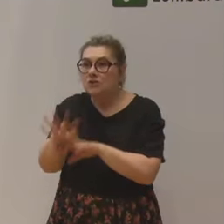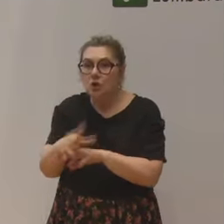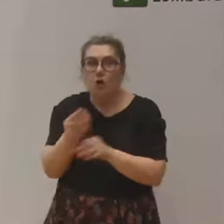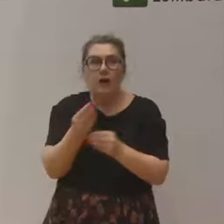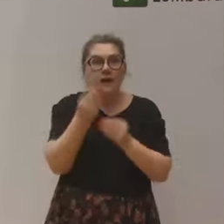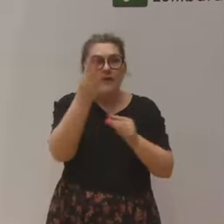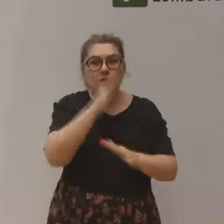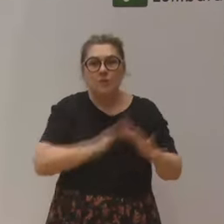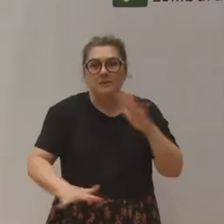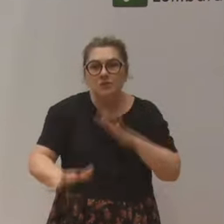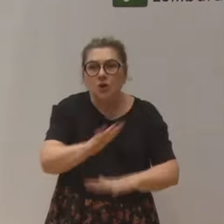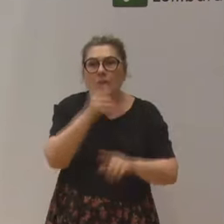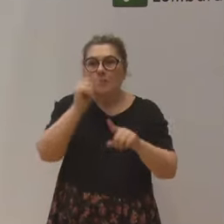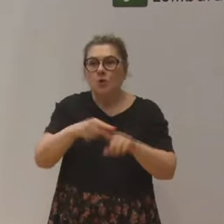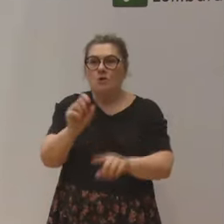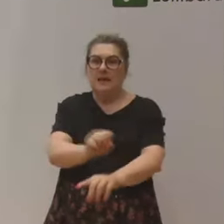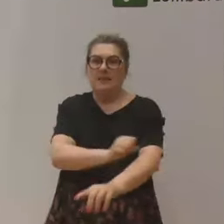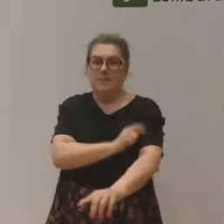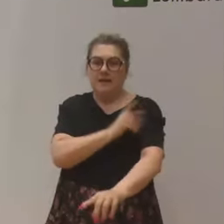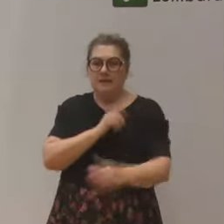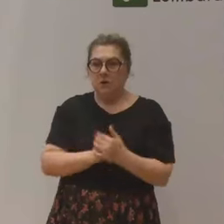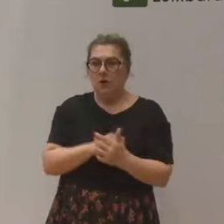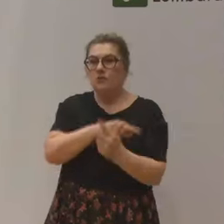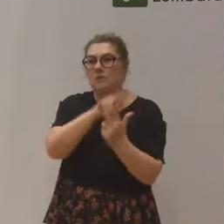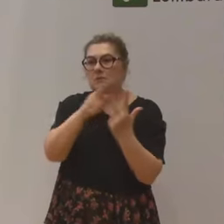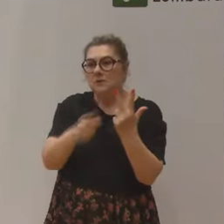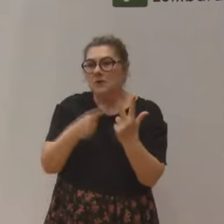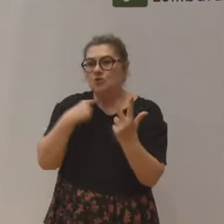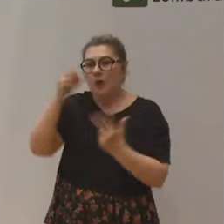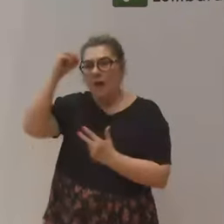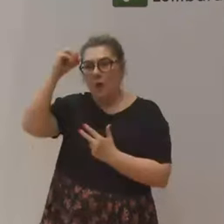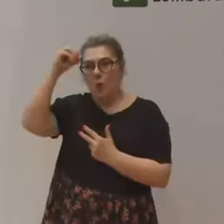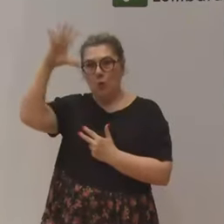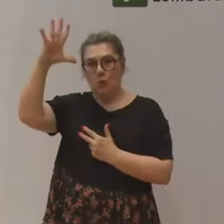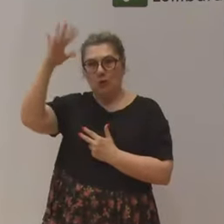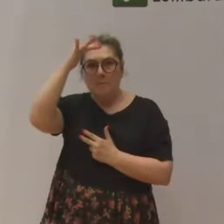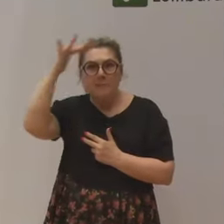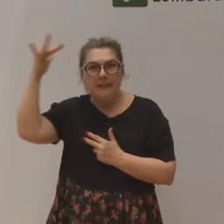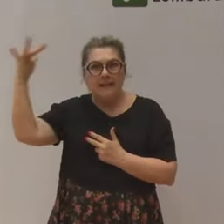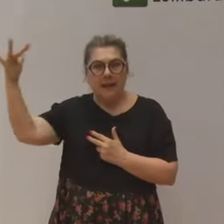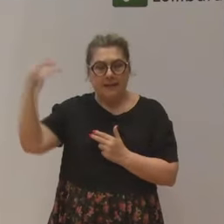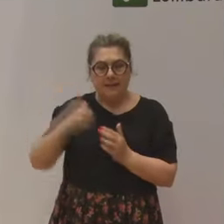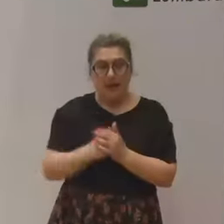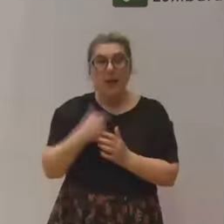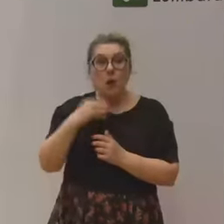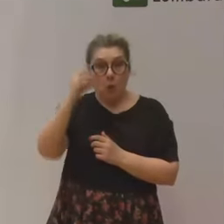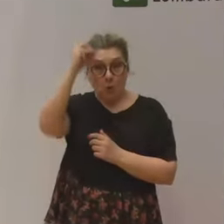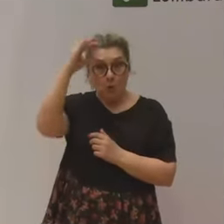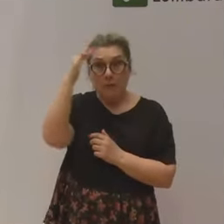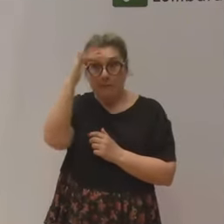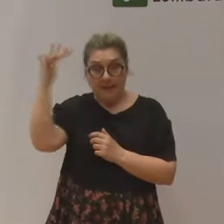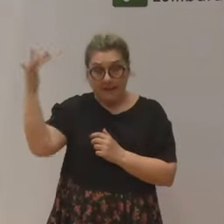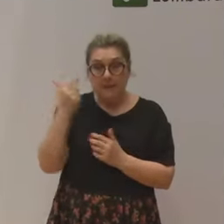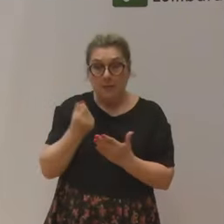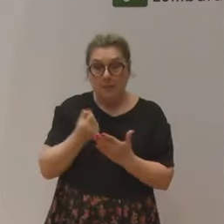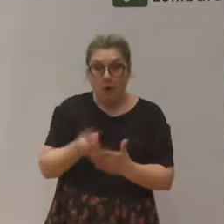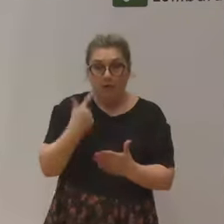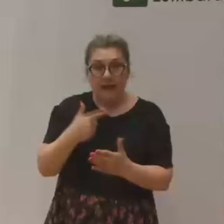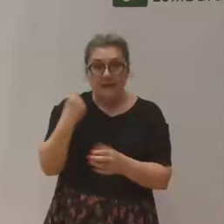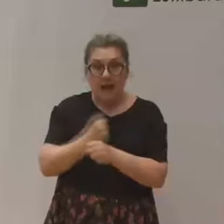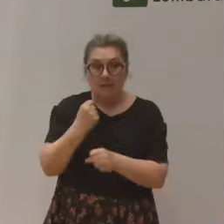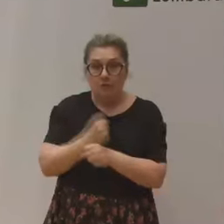e sulla sensibilizzazione, insomma sulla cultura e sulla mentalità. Sicuramente da questo punto di vista è anche importante il